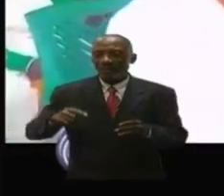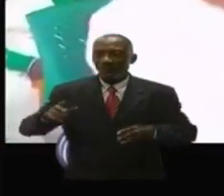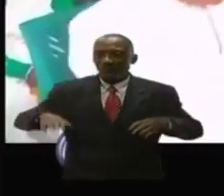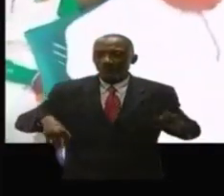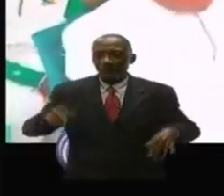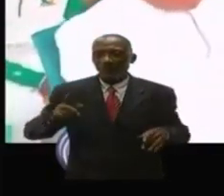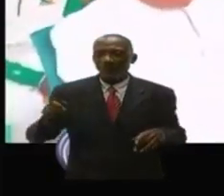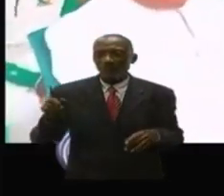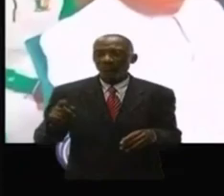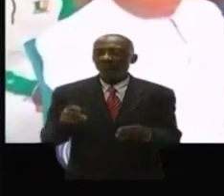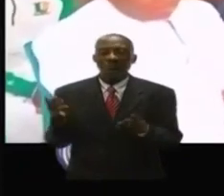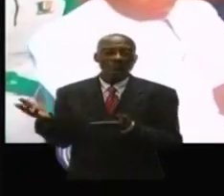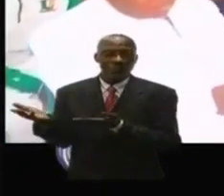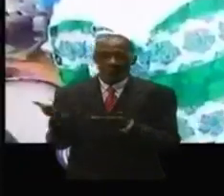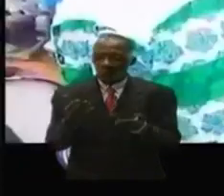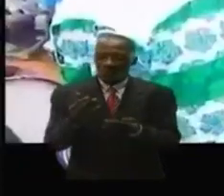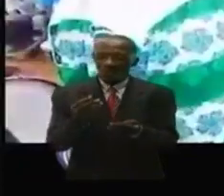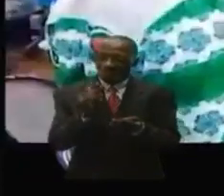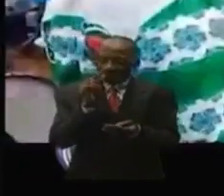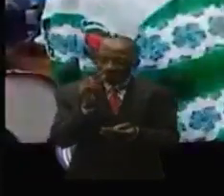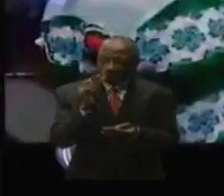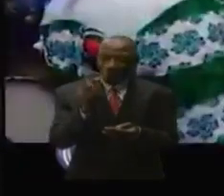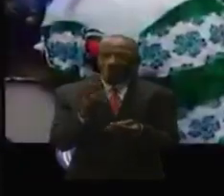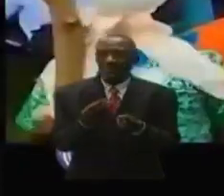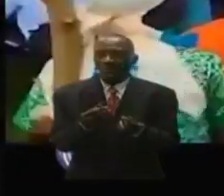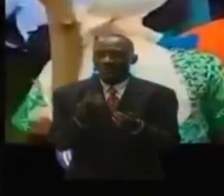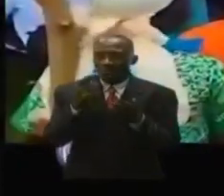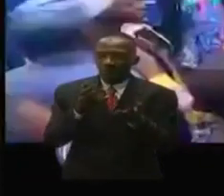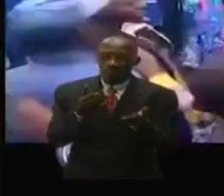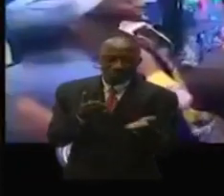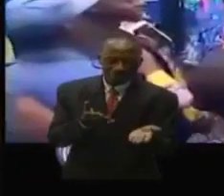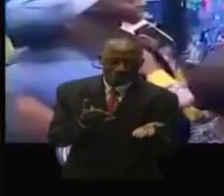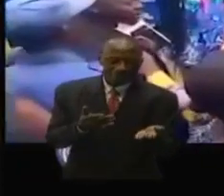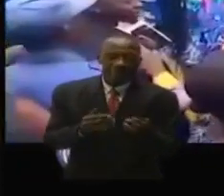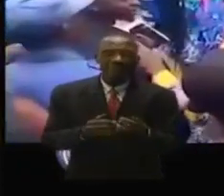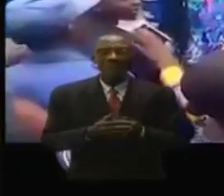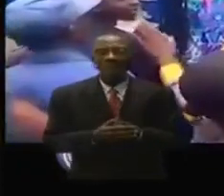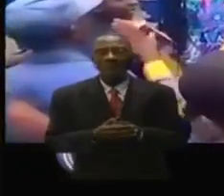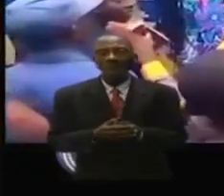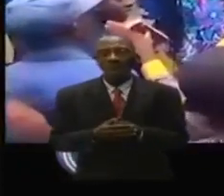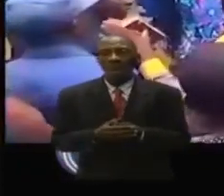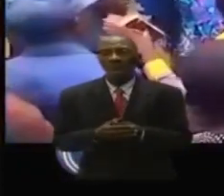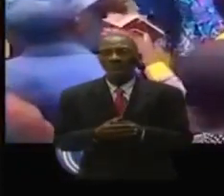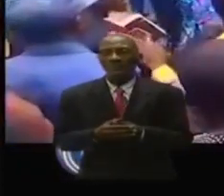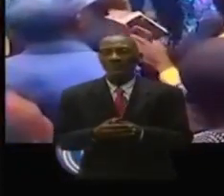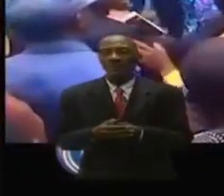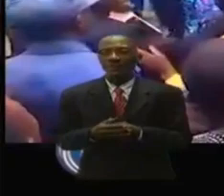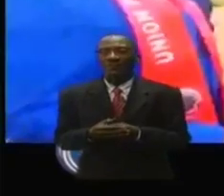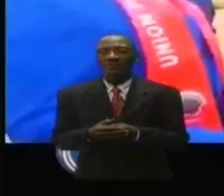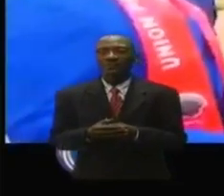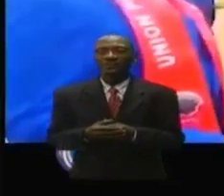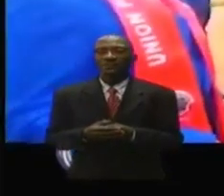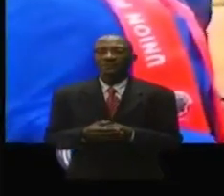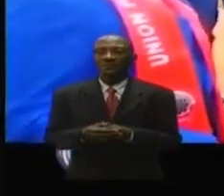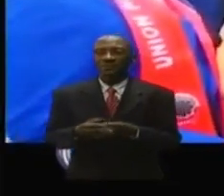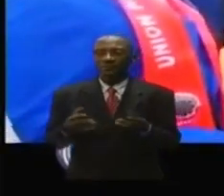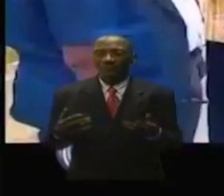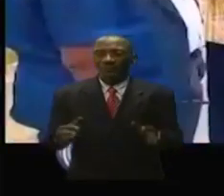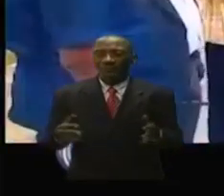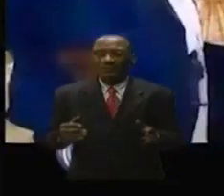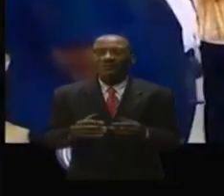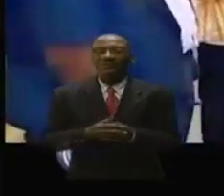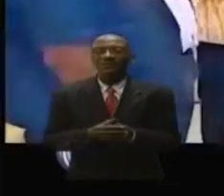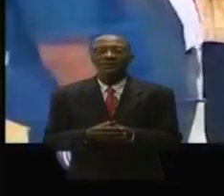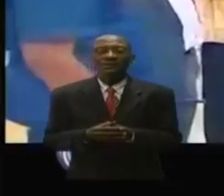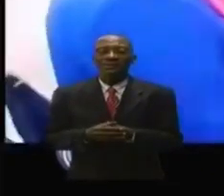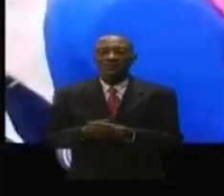l'installation du nouveau responsable de cette église. Le dialogue avec les autorités traditionnelles des différents groupements du secteur